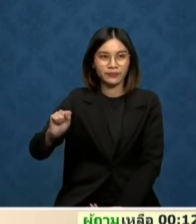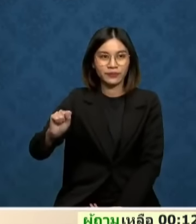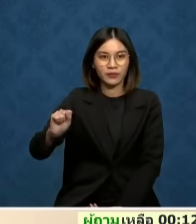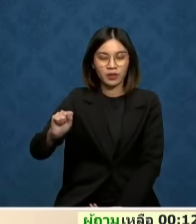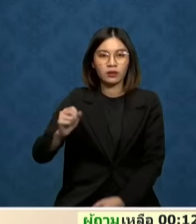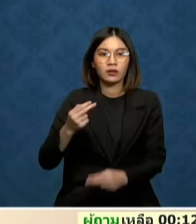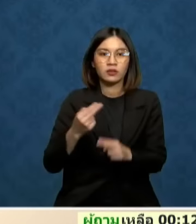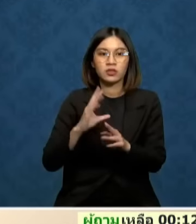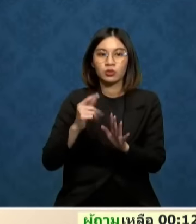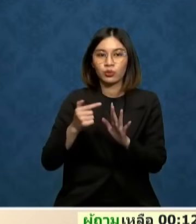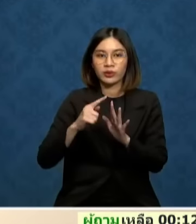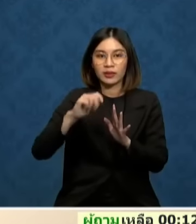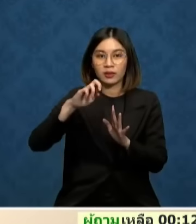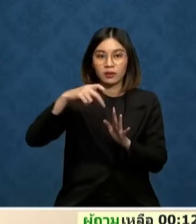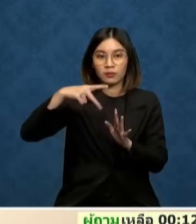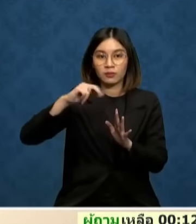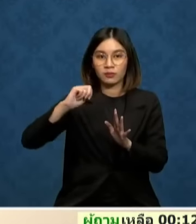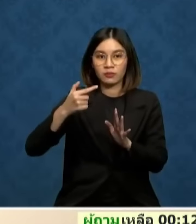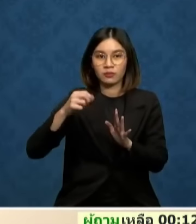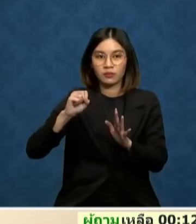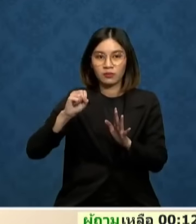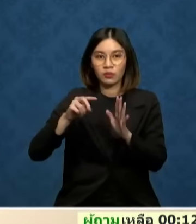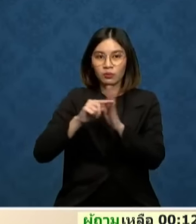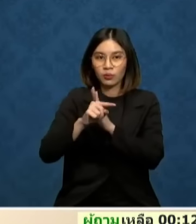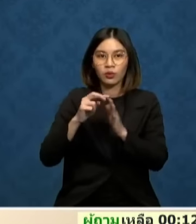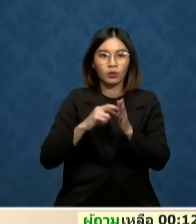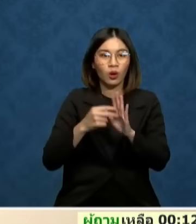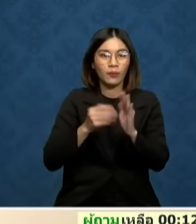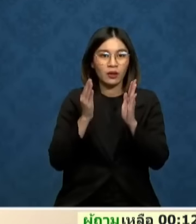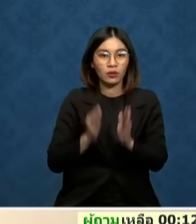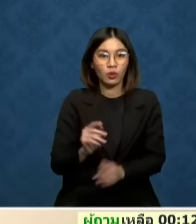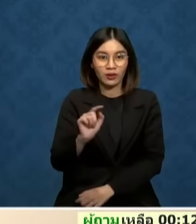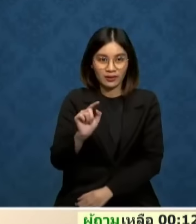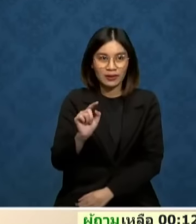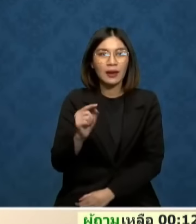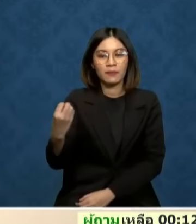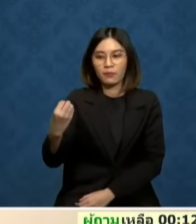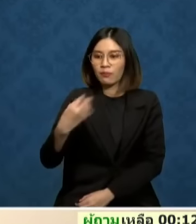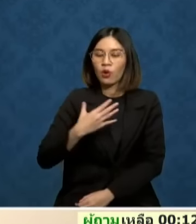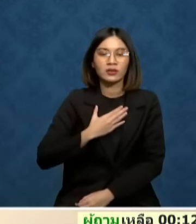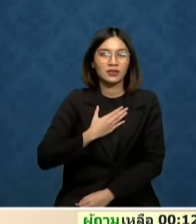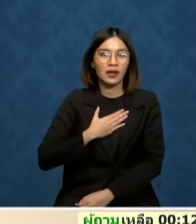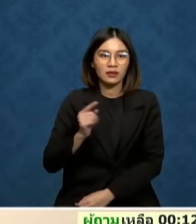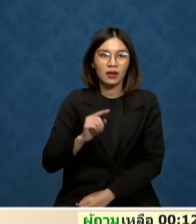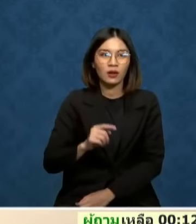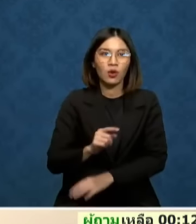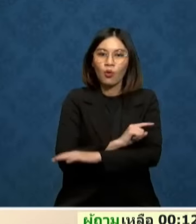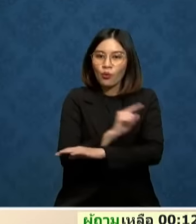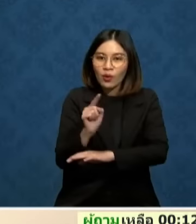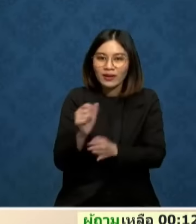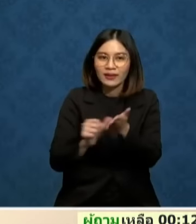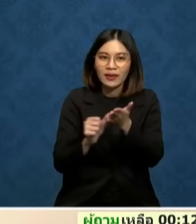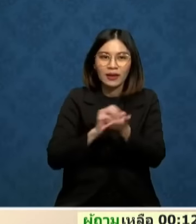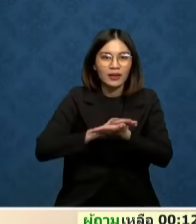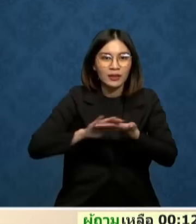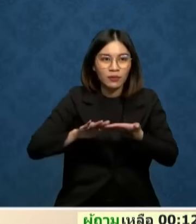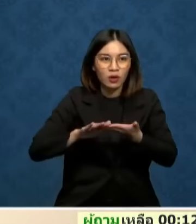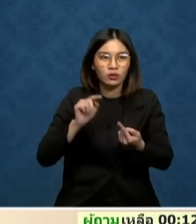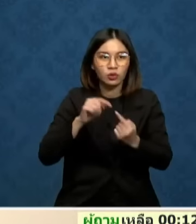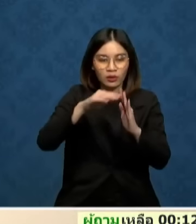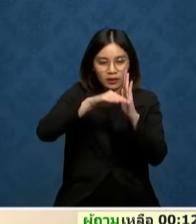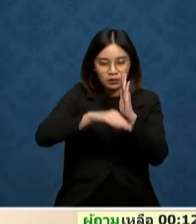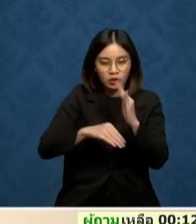ชุติพงศ์เป็นอย่างสูงนะคะเพราะว่าท่านเองเป็นหนึ่งในคนที่มาบอกดิฉันตลอดว่าเมื่อไหร่จะแก้เสร็จสักทีการดำเนิน